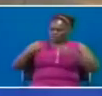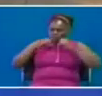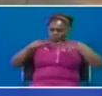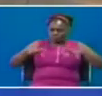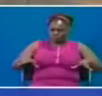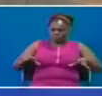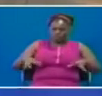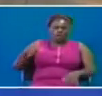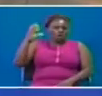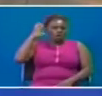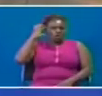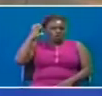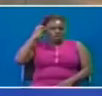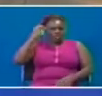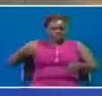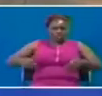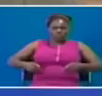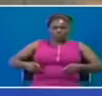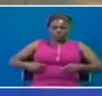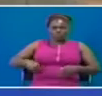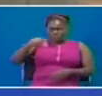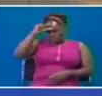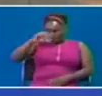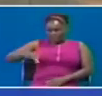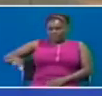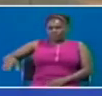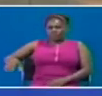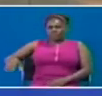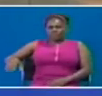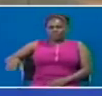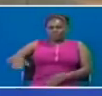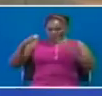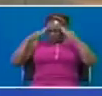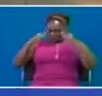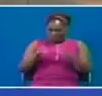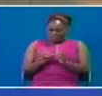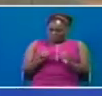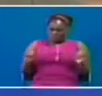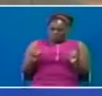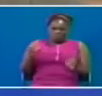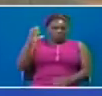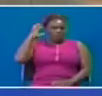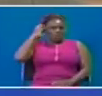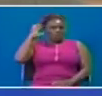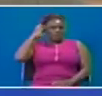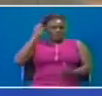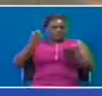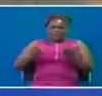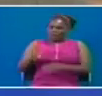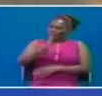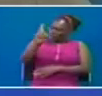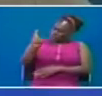wa vyuo vya mafunzo kwa vijana, serikali za kaunti zimeonekana kutotilia maanani swala hilo. Na sasa swali ni